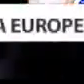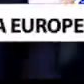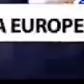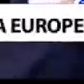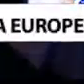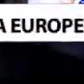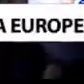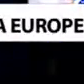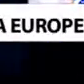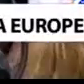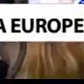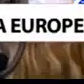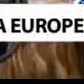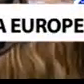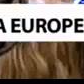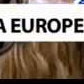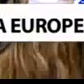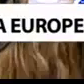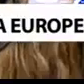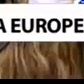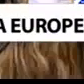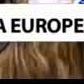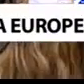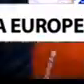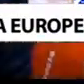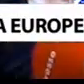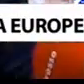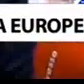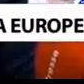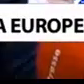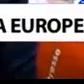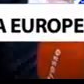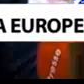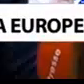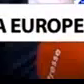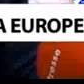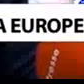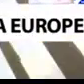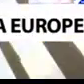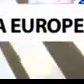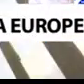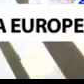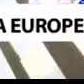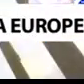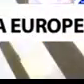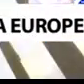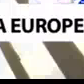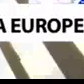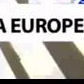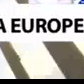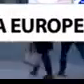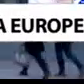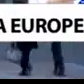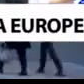Premierul maghiar Victor Orban și ministrul italian de interne au declarat ieri la Milano că migrația ilegală trebuie oprită și promit că vor